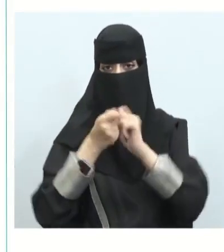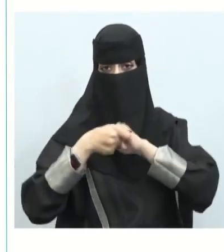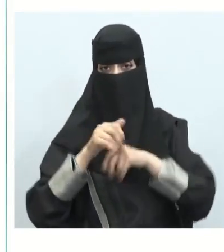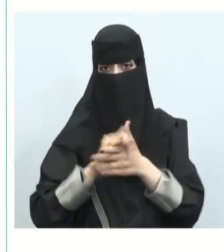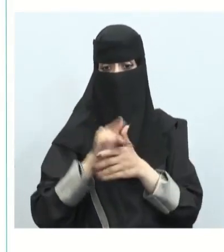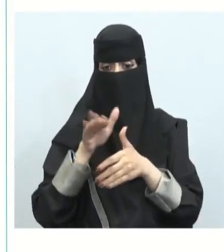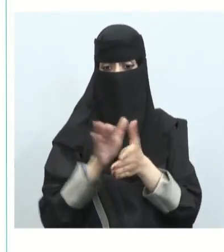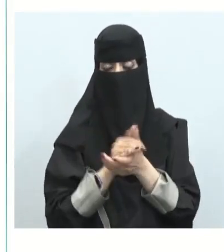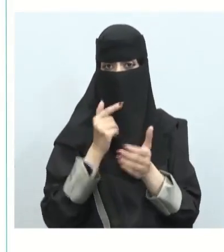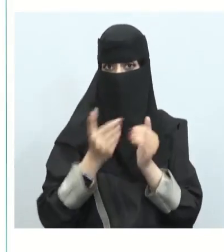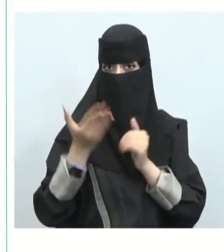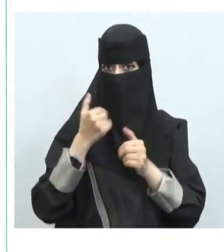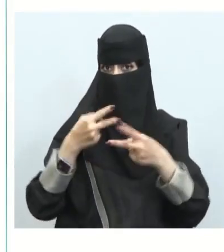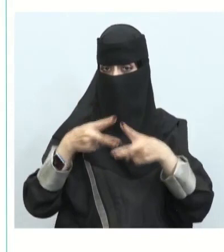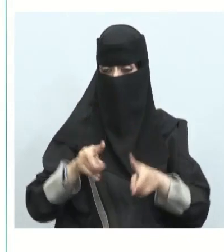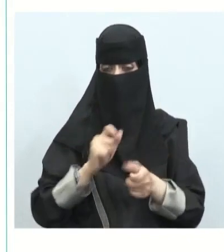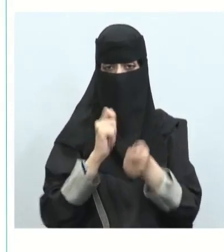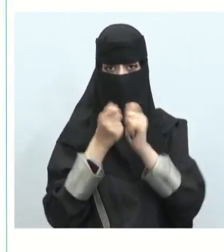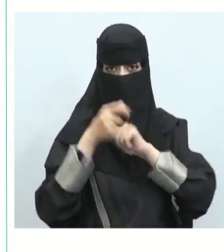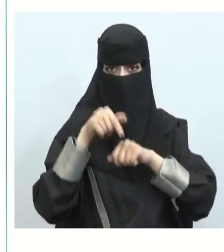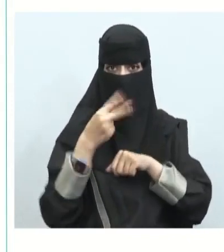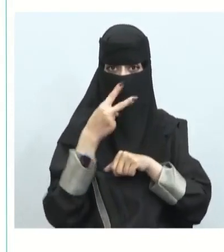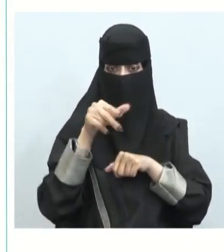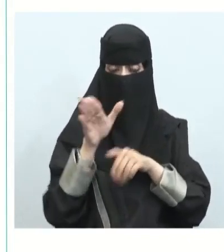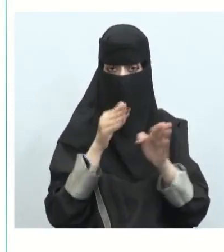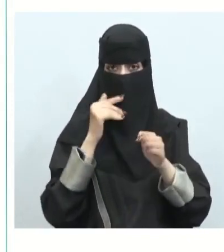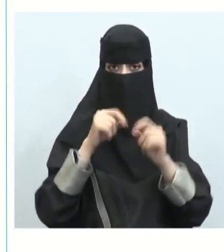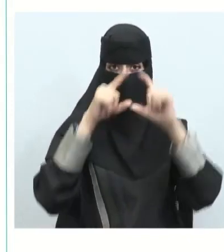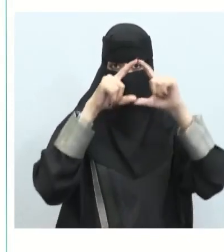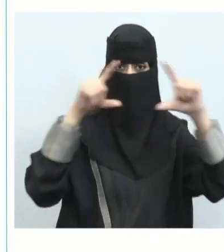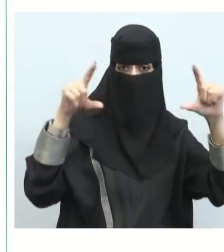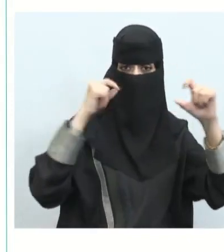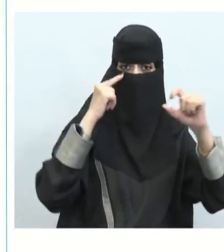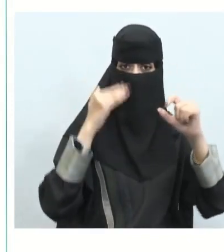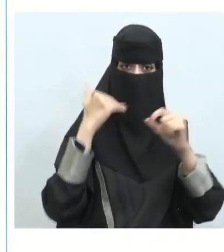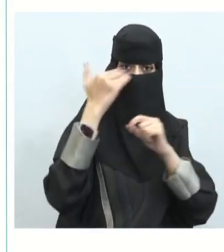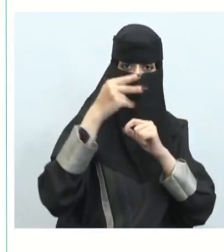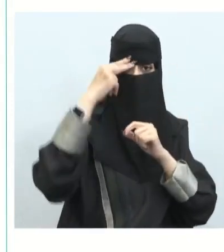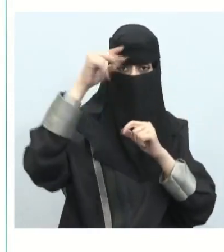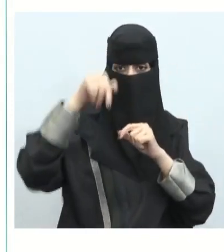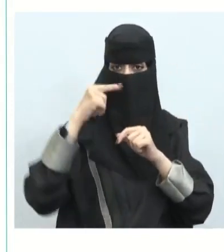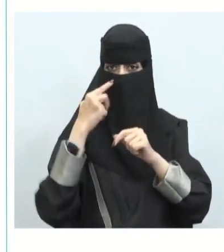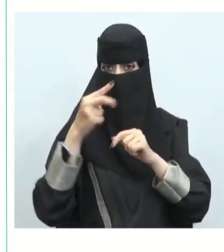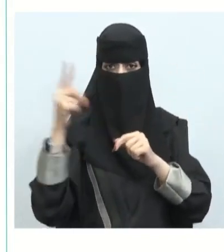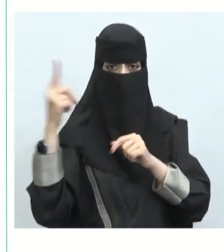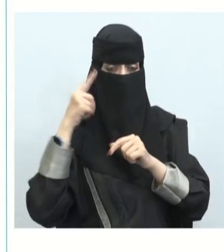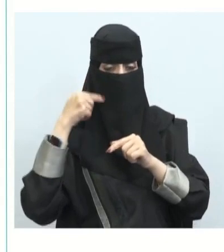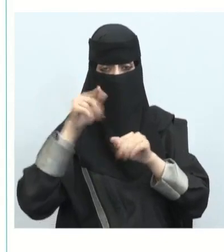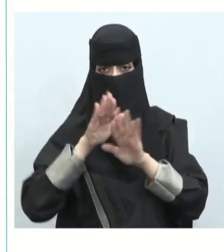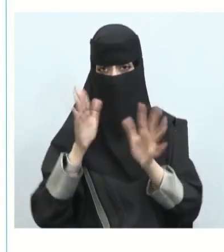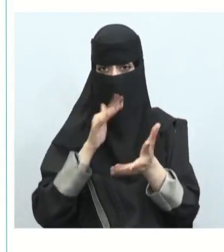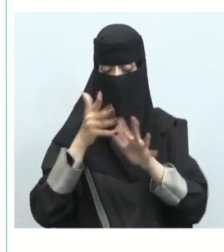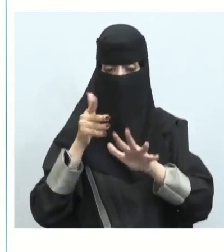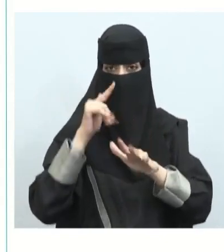التخيير قبل ان نبدا بالتغيير لو نظرنا الى شعار او رؤيه المملكه حينما نشاهد او نسمع